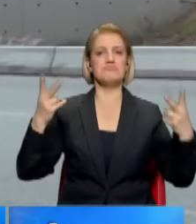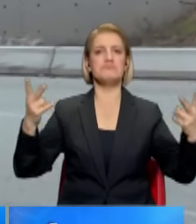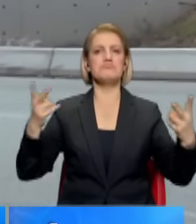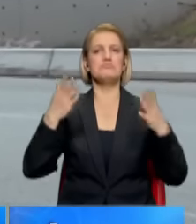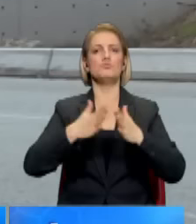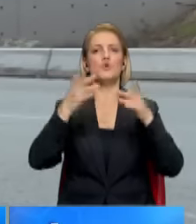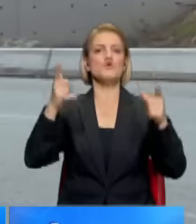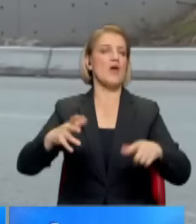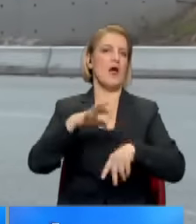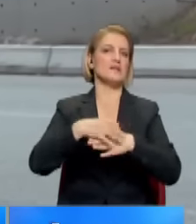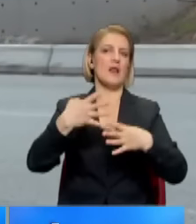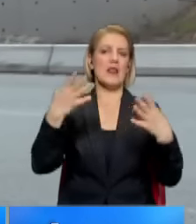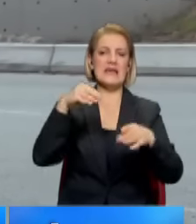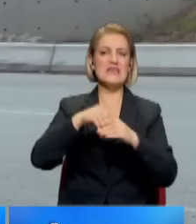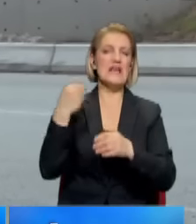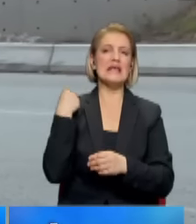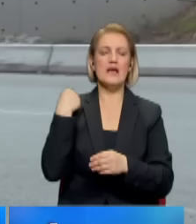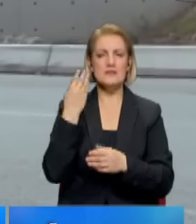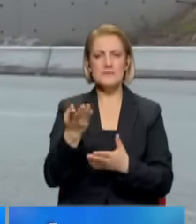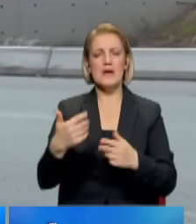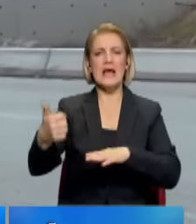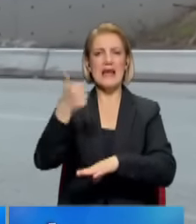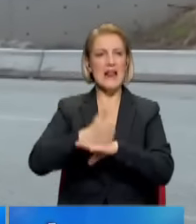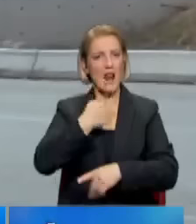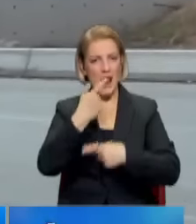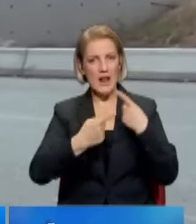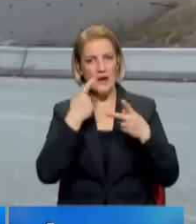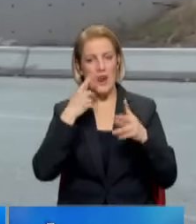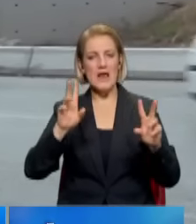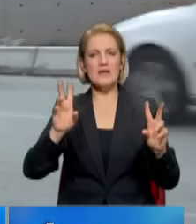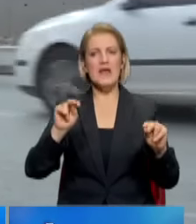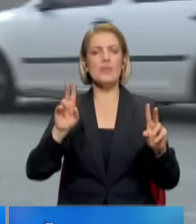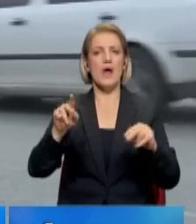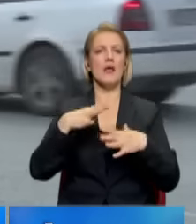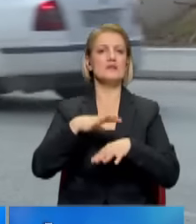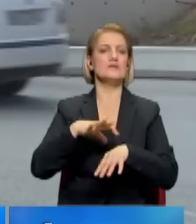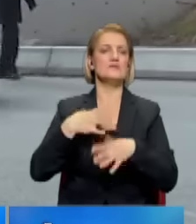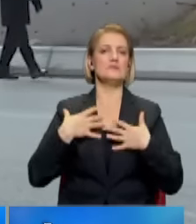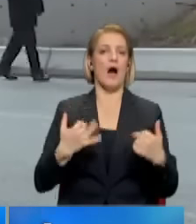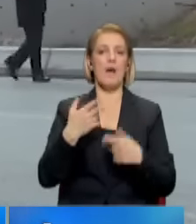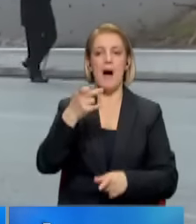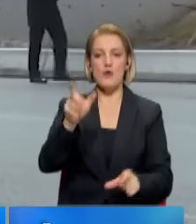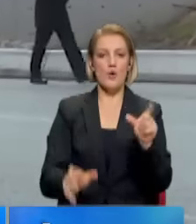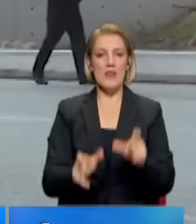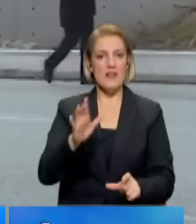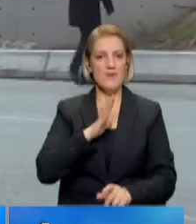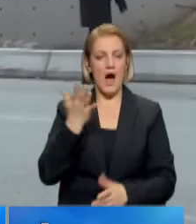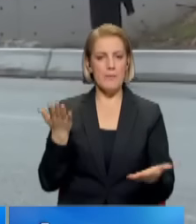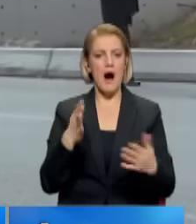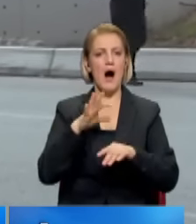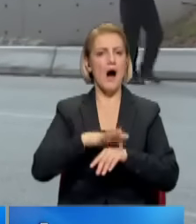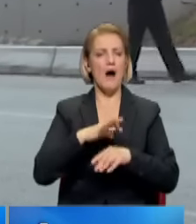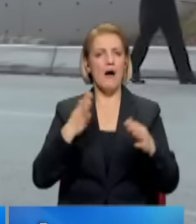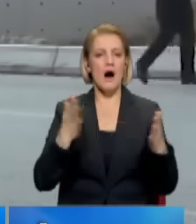büyük şehir hastaneleri. İçleri yeni ve yine iktidarın iddiasına göre yeterli sayıda da sağlık personeli var ama hastalar